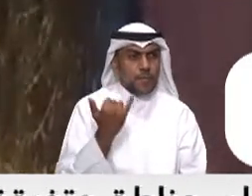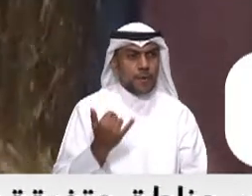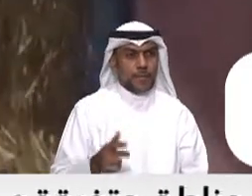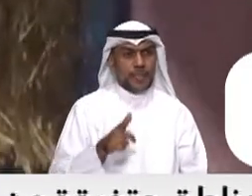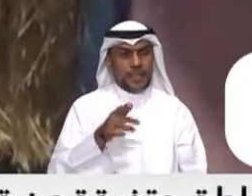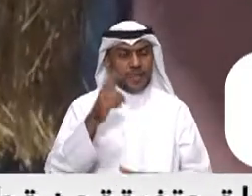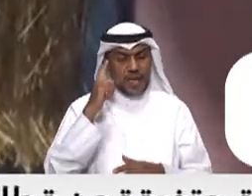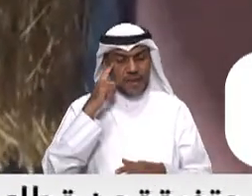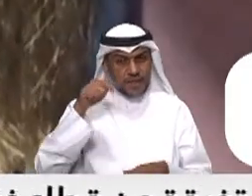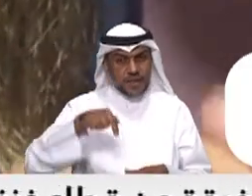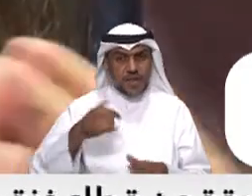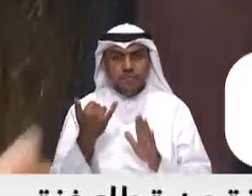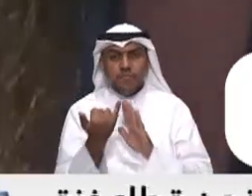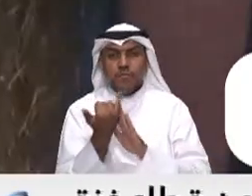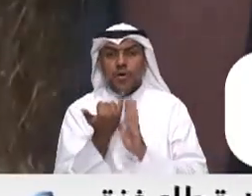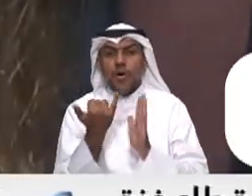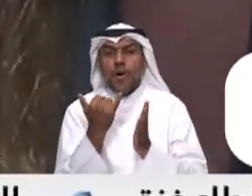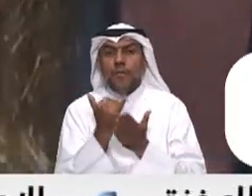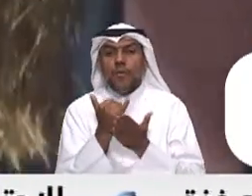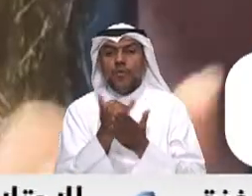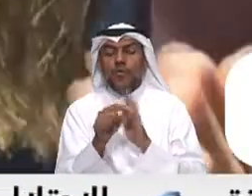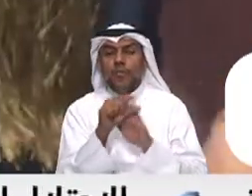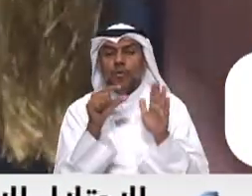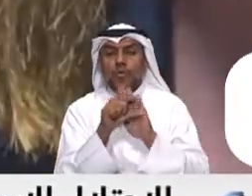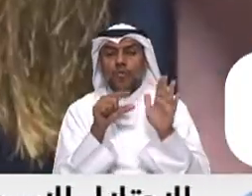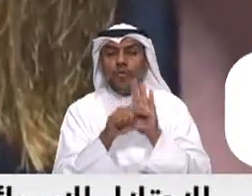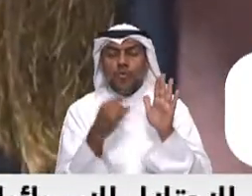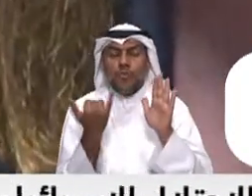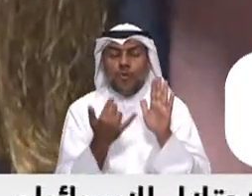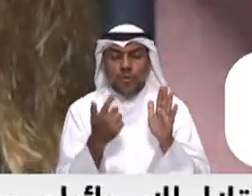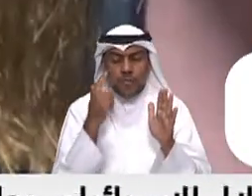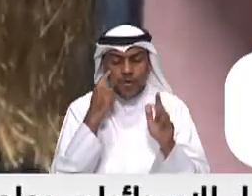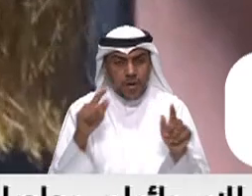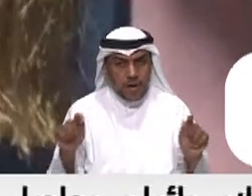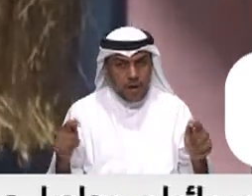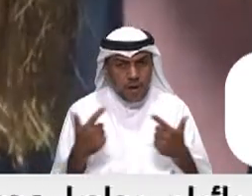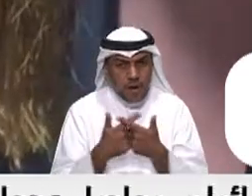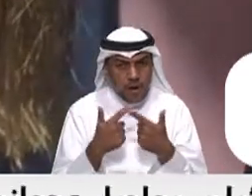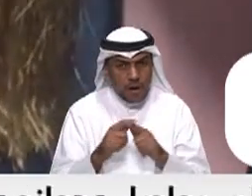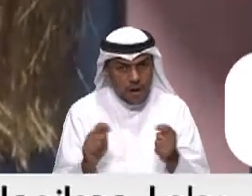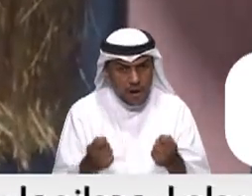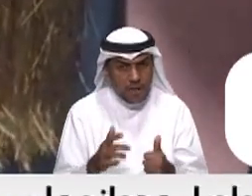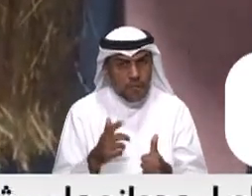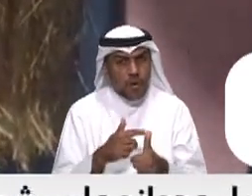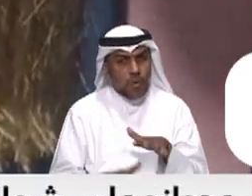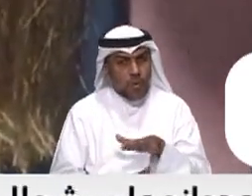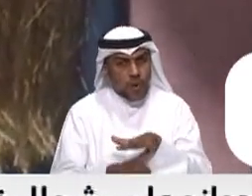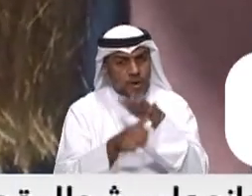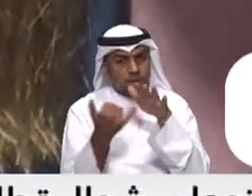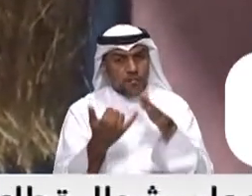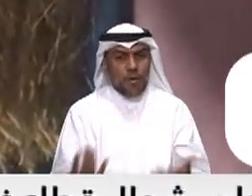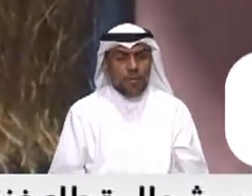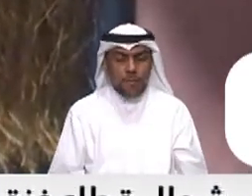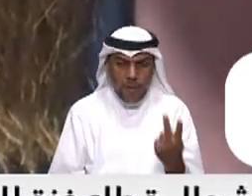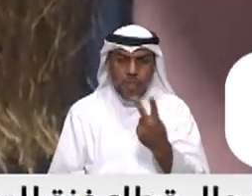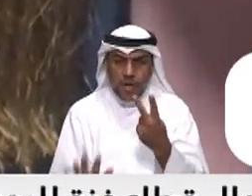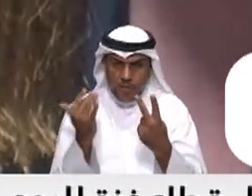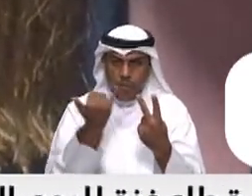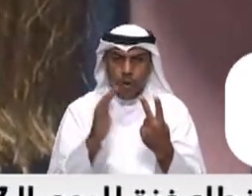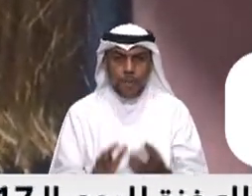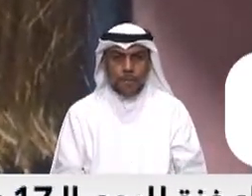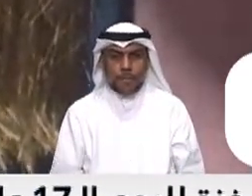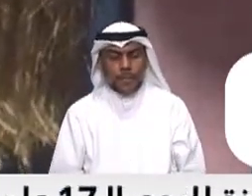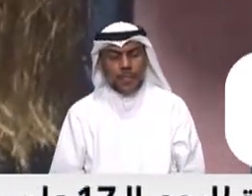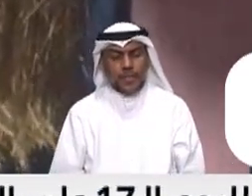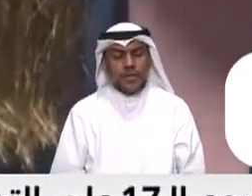ضرورية وملحة للبنان، إن كان وقف إطلاق النار وإن كان انتخاب رئيس للجمهورية. نعم، ونحن أيضا نتمنى الاستقرار